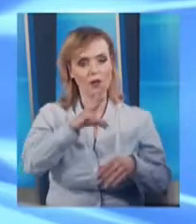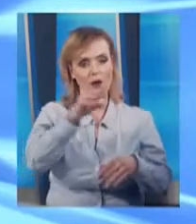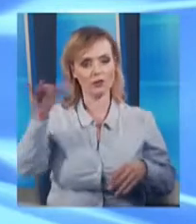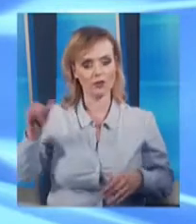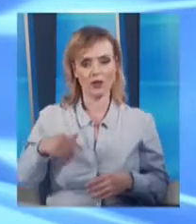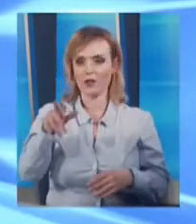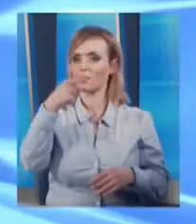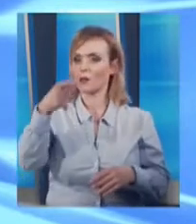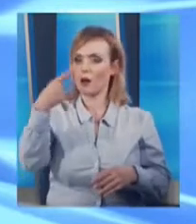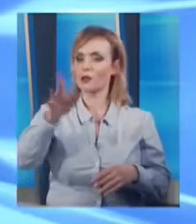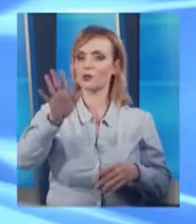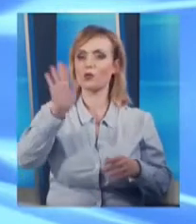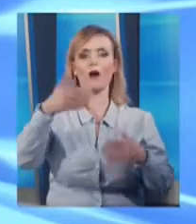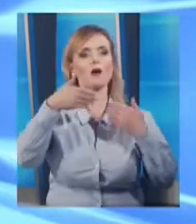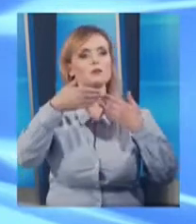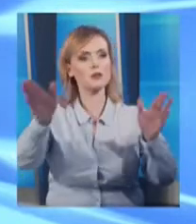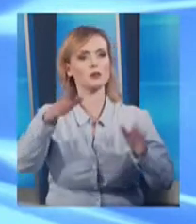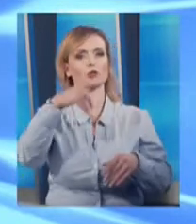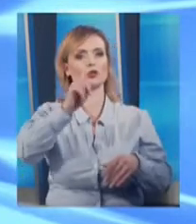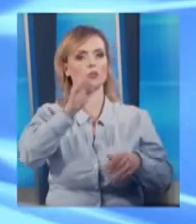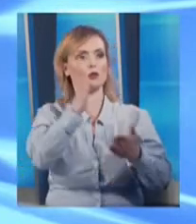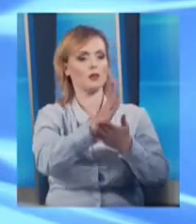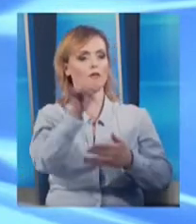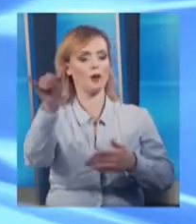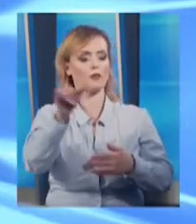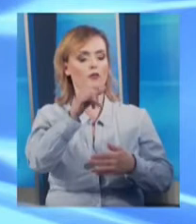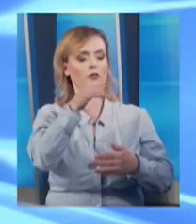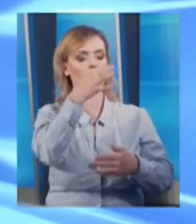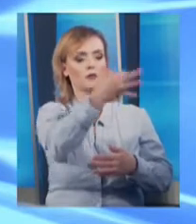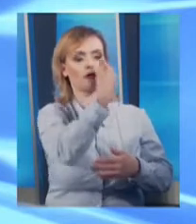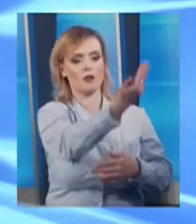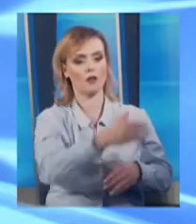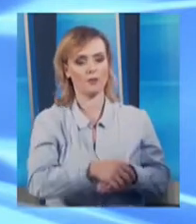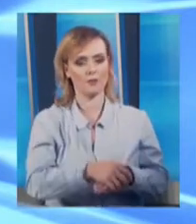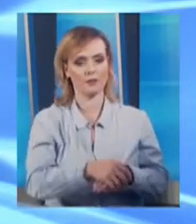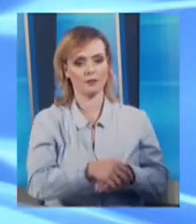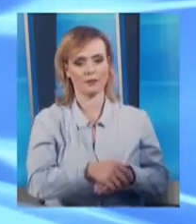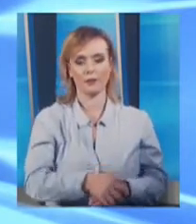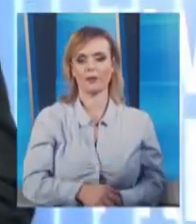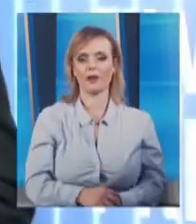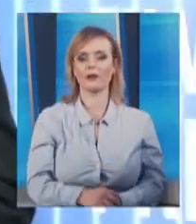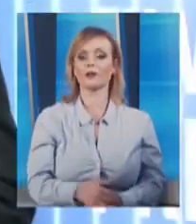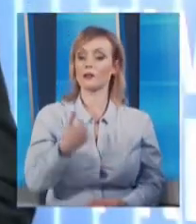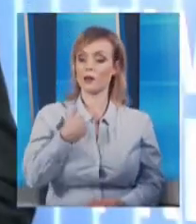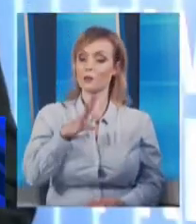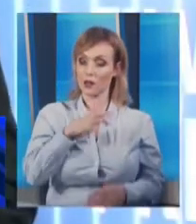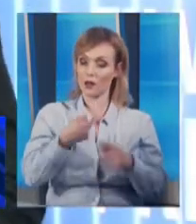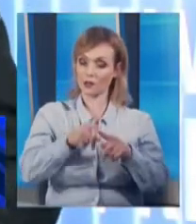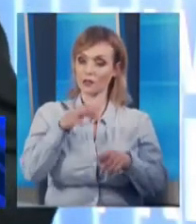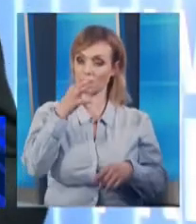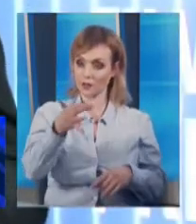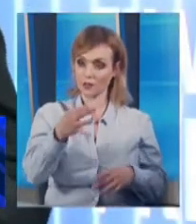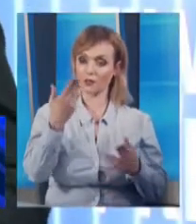spuneți, să-i comunicați public și doamna Sandu cu siguranță asta aude și aude toată lumea că... Am spus într-un context care